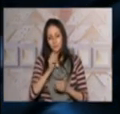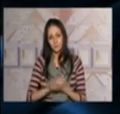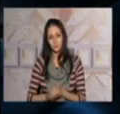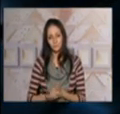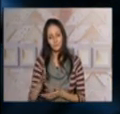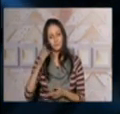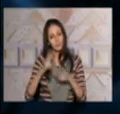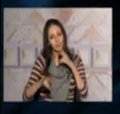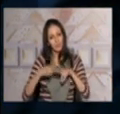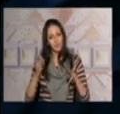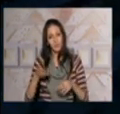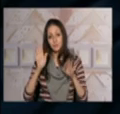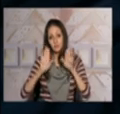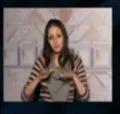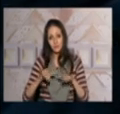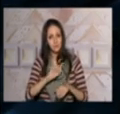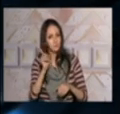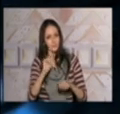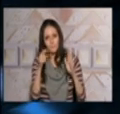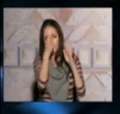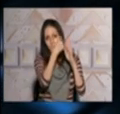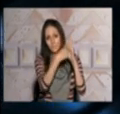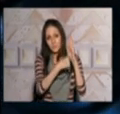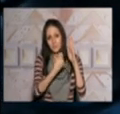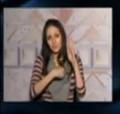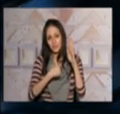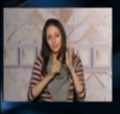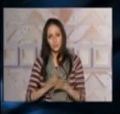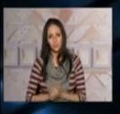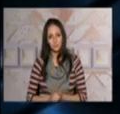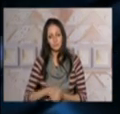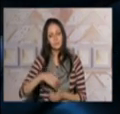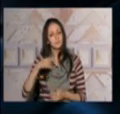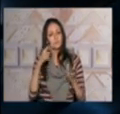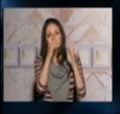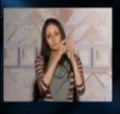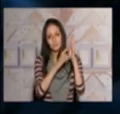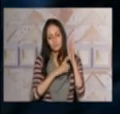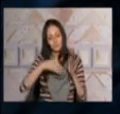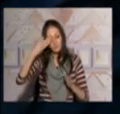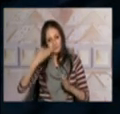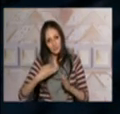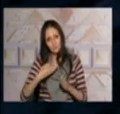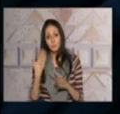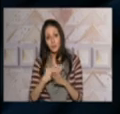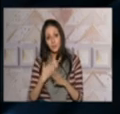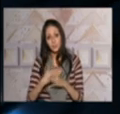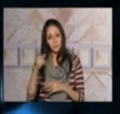سجلش يتفضل يسجل، لان الموضوع خلاص طبعا بقى الزامي، فمش هيقدر يدخل شحنات غير بهذا